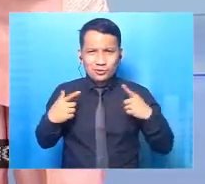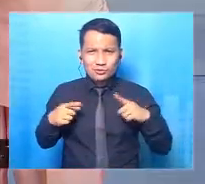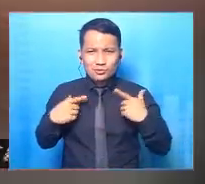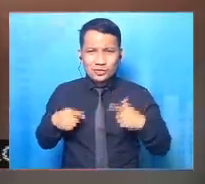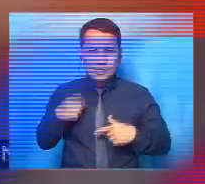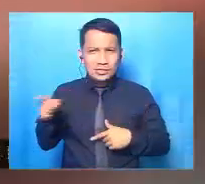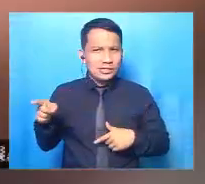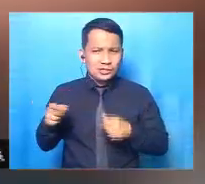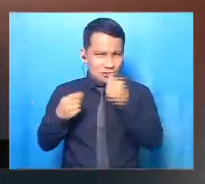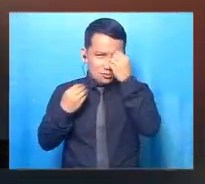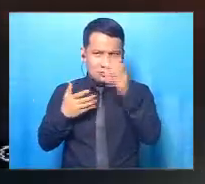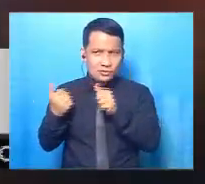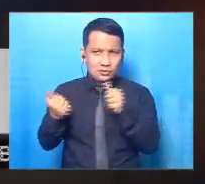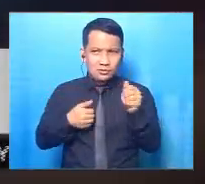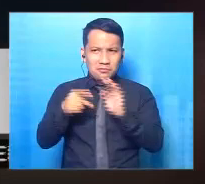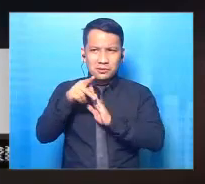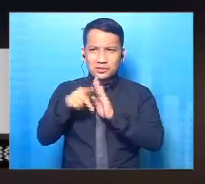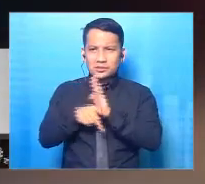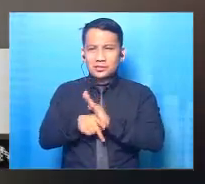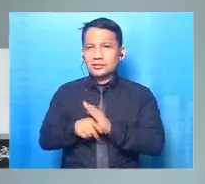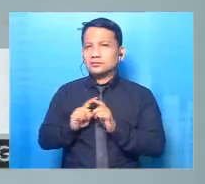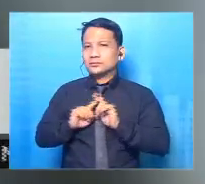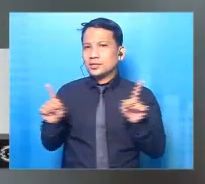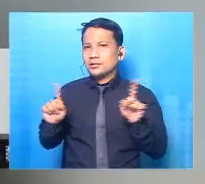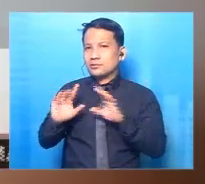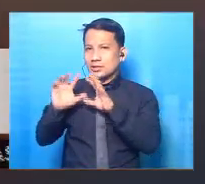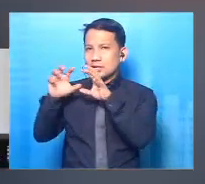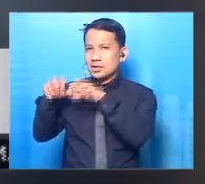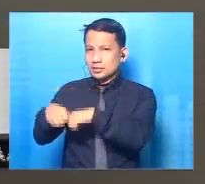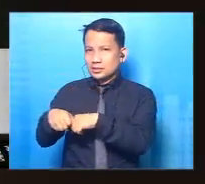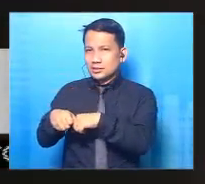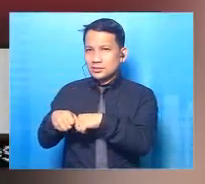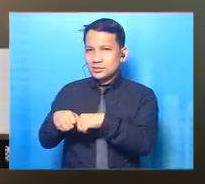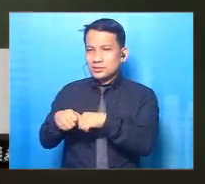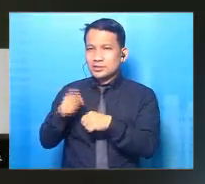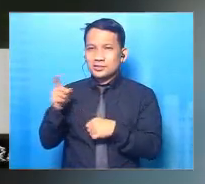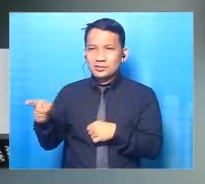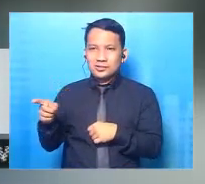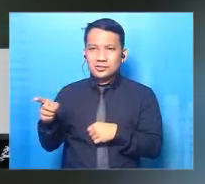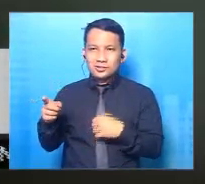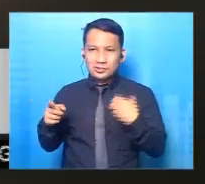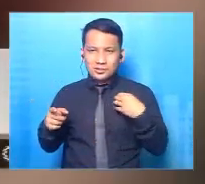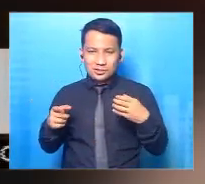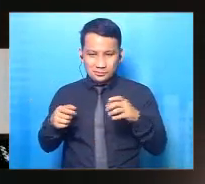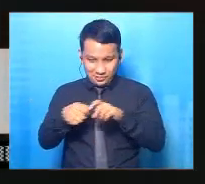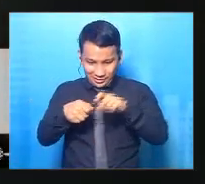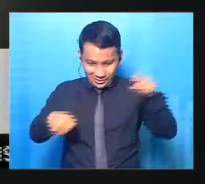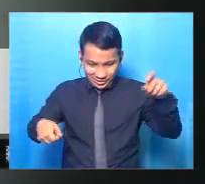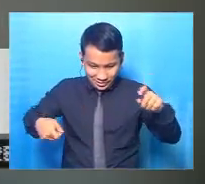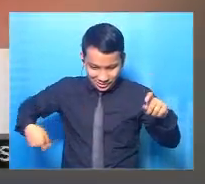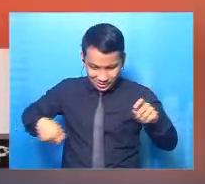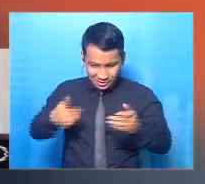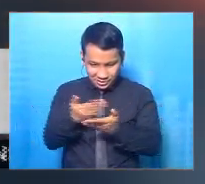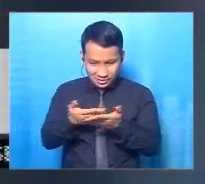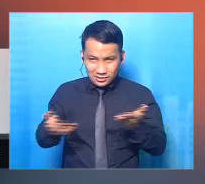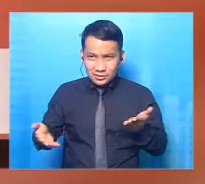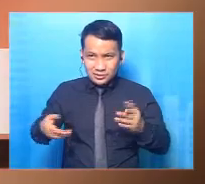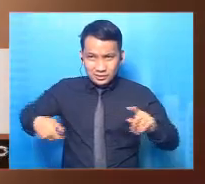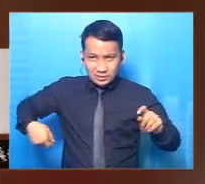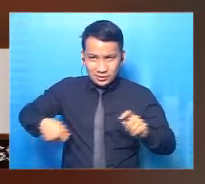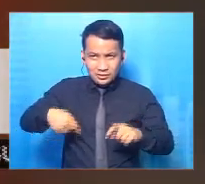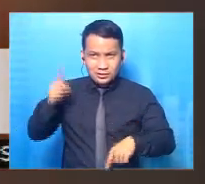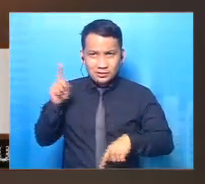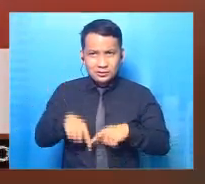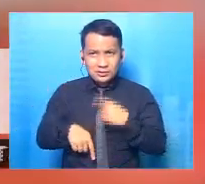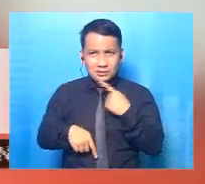Lumabag daw si Reyes sa lockdown protocols, kaya kinumpiska ng mga pulis ang mga tako at iba pang gamit sa bilyar.